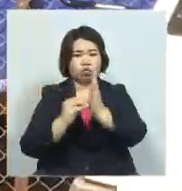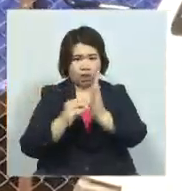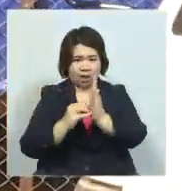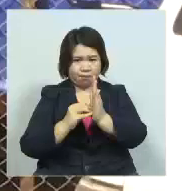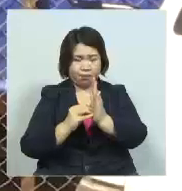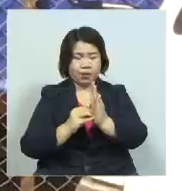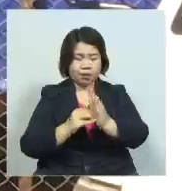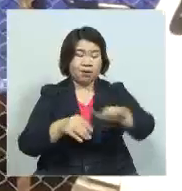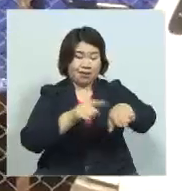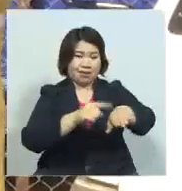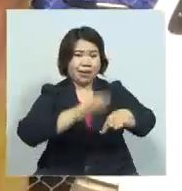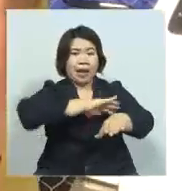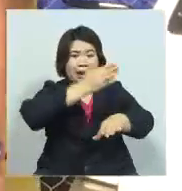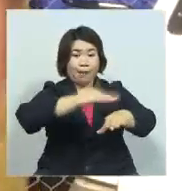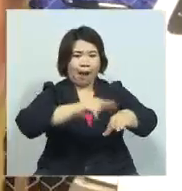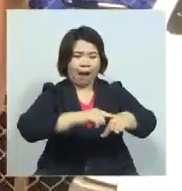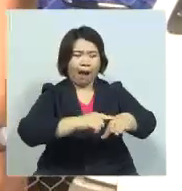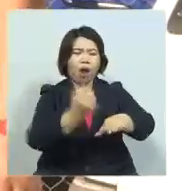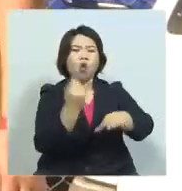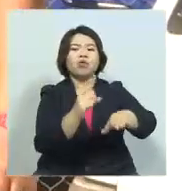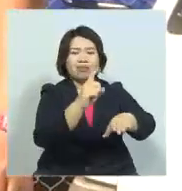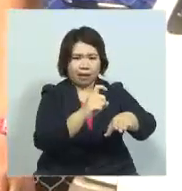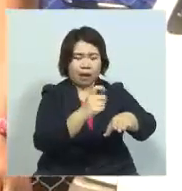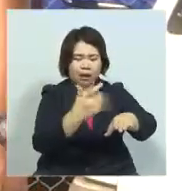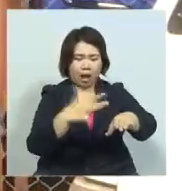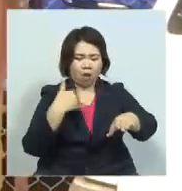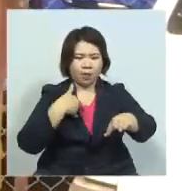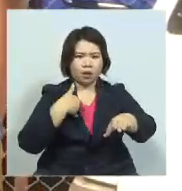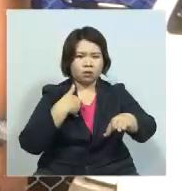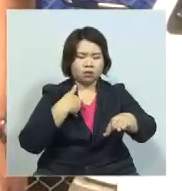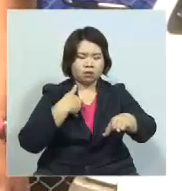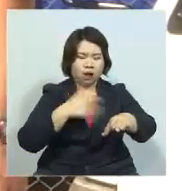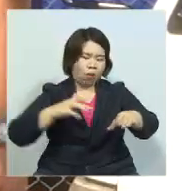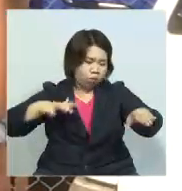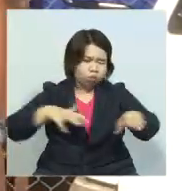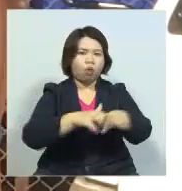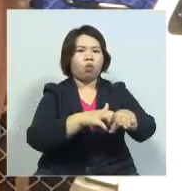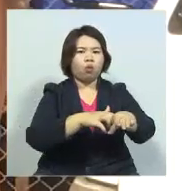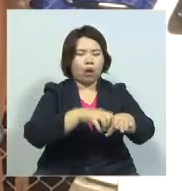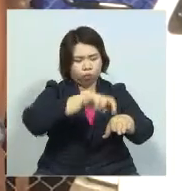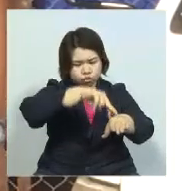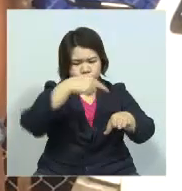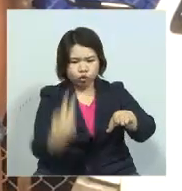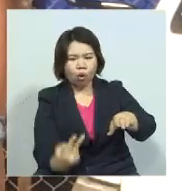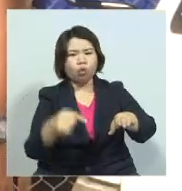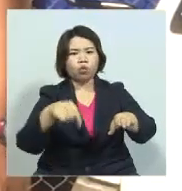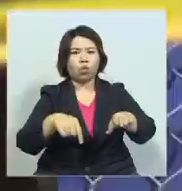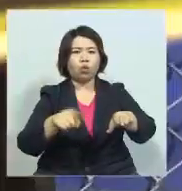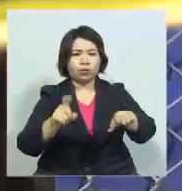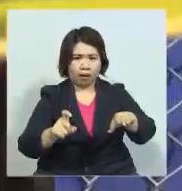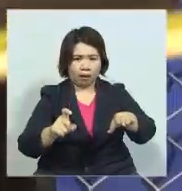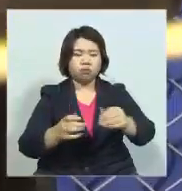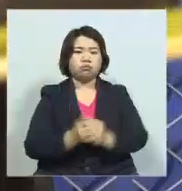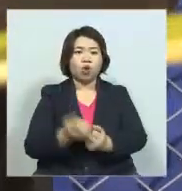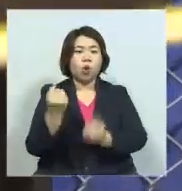ครที่กำลังจอดข้างทางเนื่องจากรถเสียแล้วก็มีคนตกลงไปจากทางด่วนเสียชีวิต2คนส่วนคนขับรถเบน